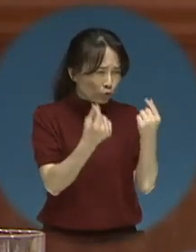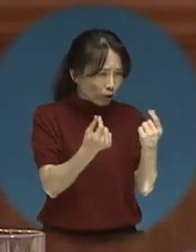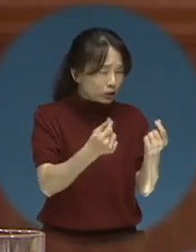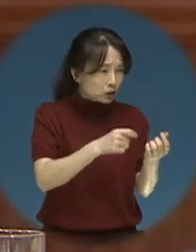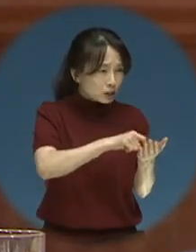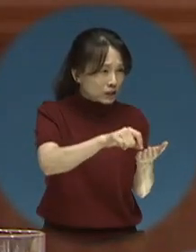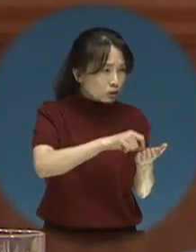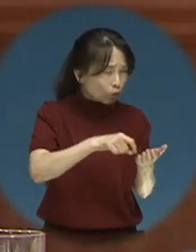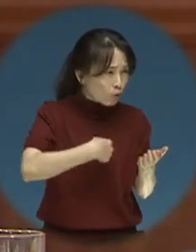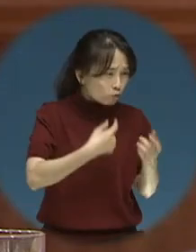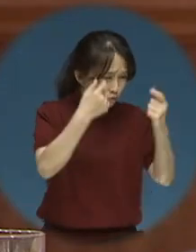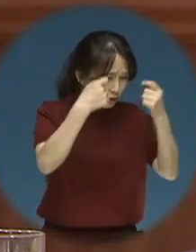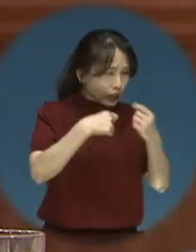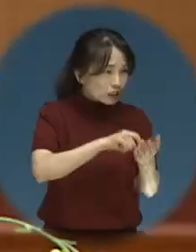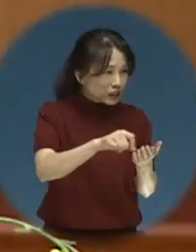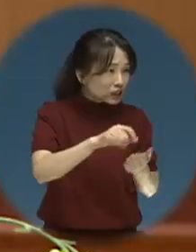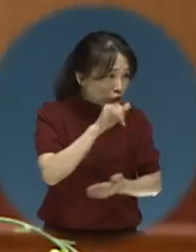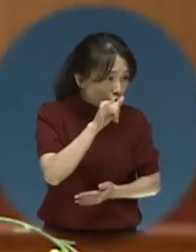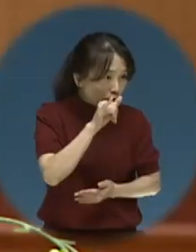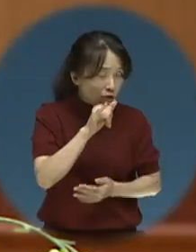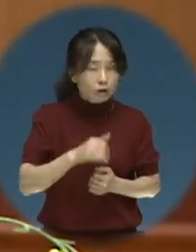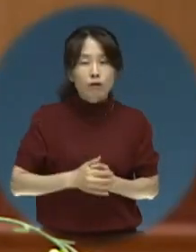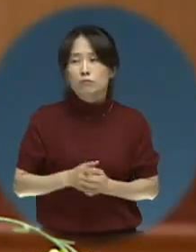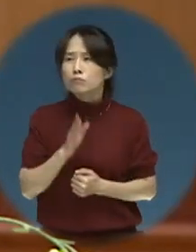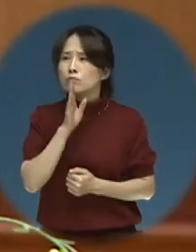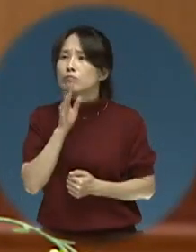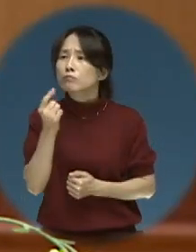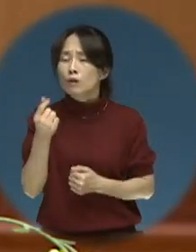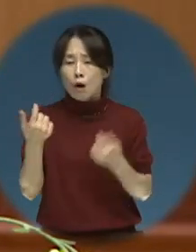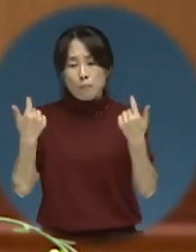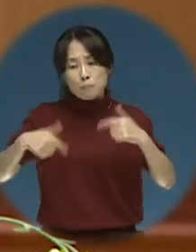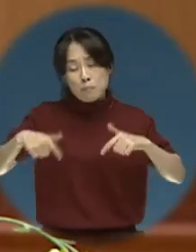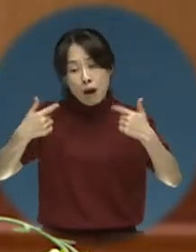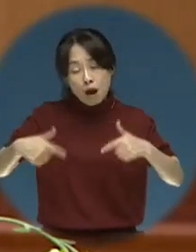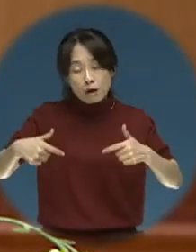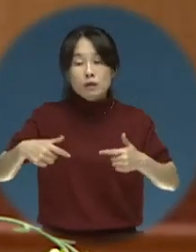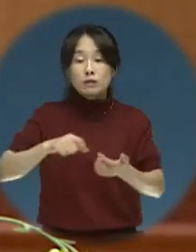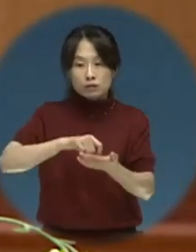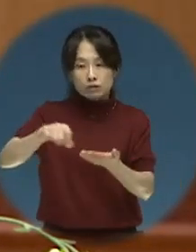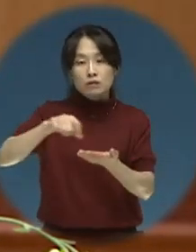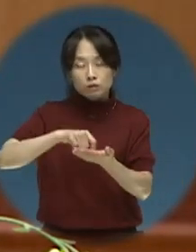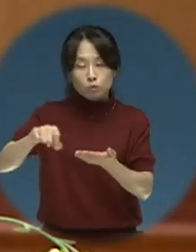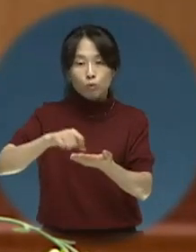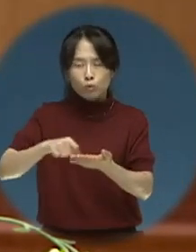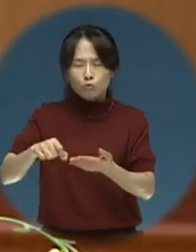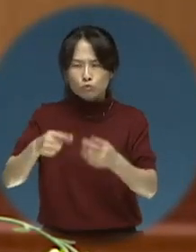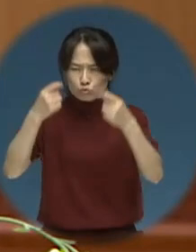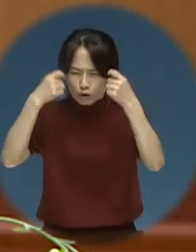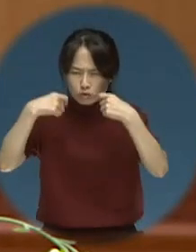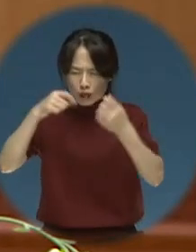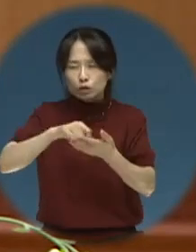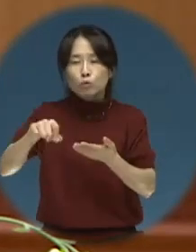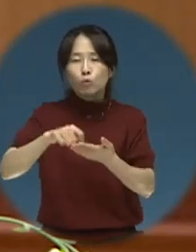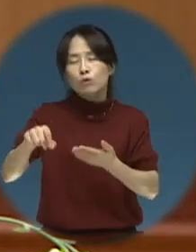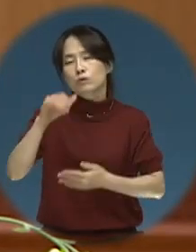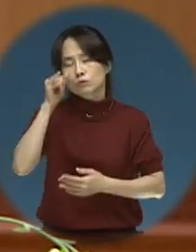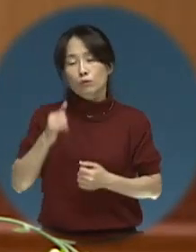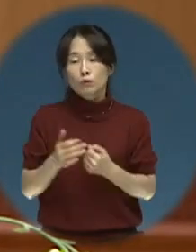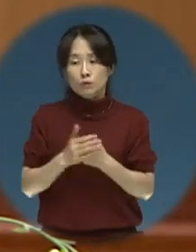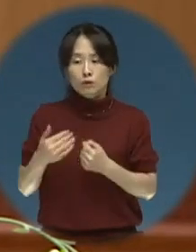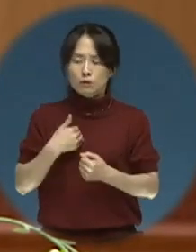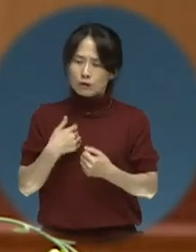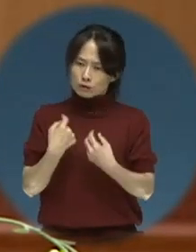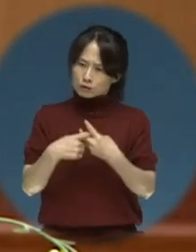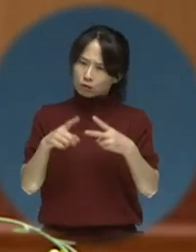네. 굉장히 자주 그런 표현을 썼다. 자주가 아니라 매일 썼다고 볼 수 있는 거죠. 그래서 그게 이제 저는 이해가 안 되는